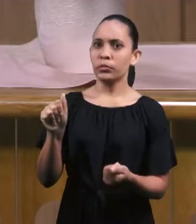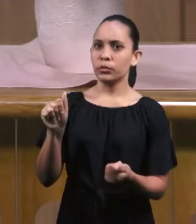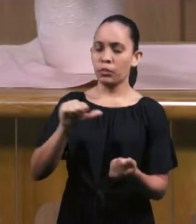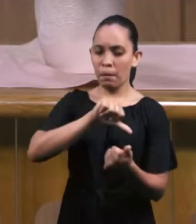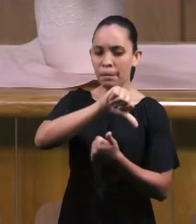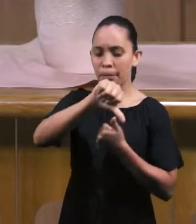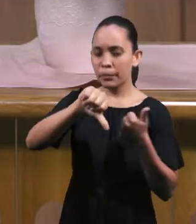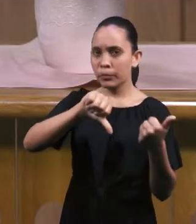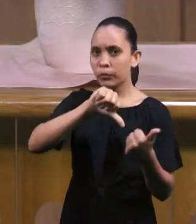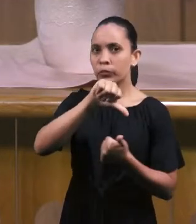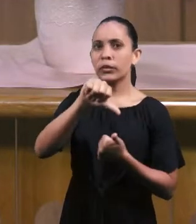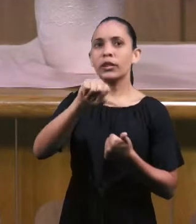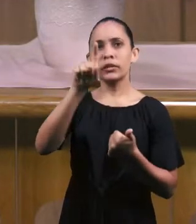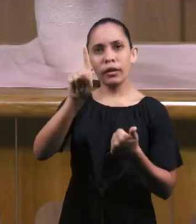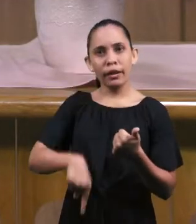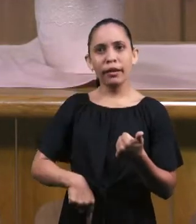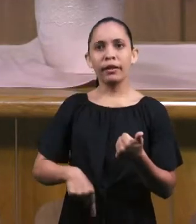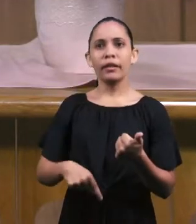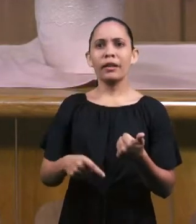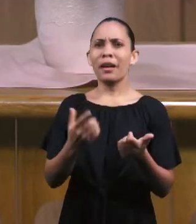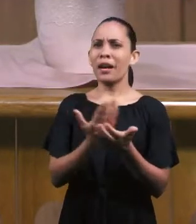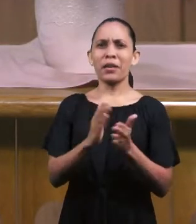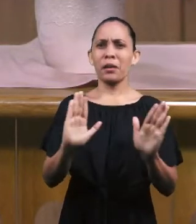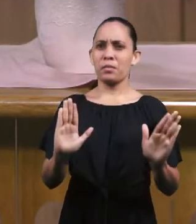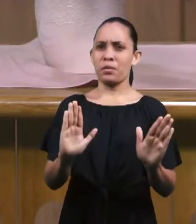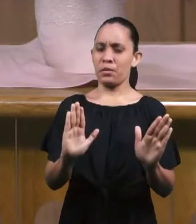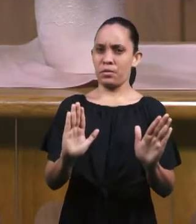mondial a été celui-là.